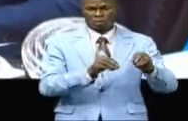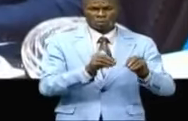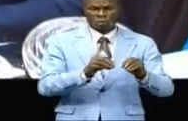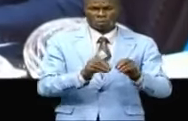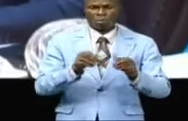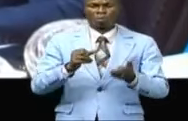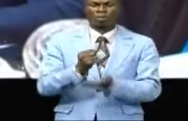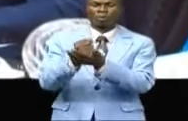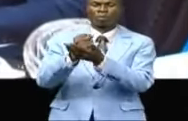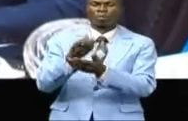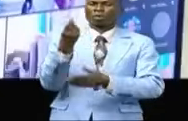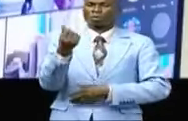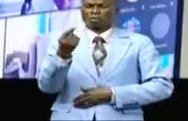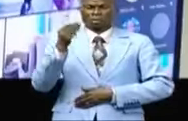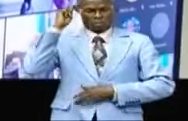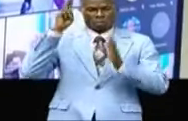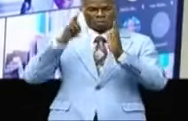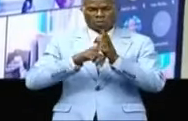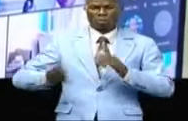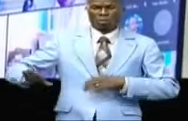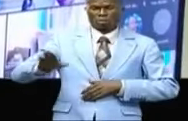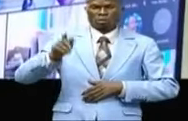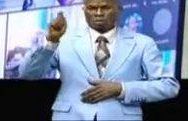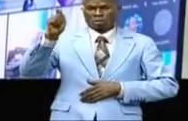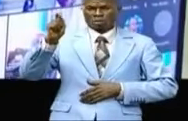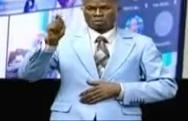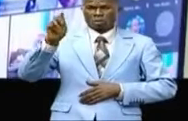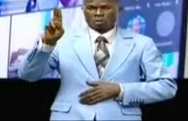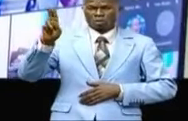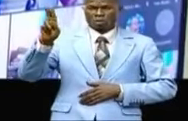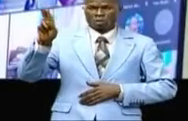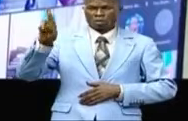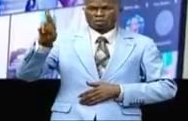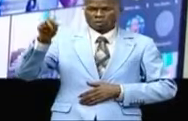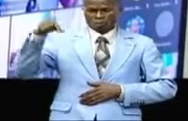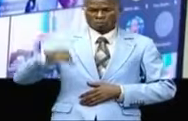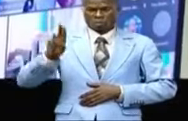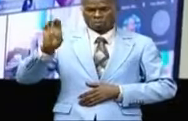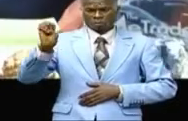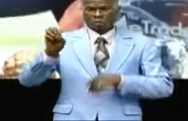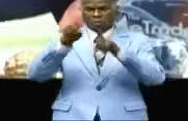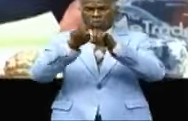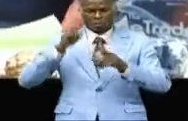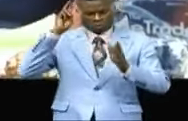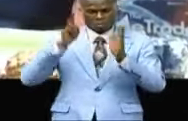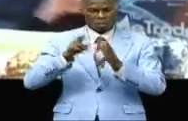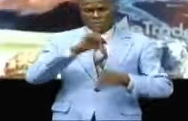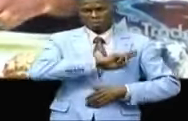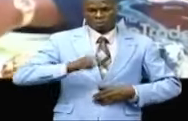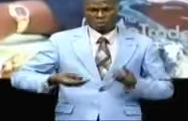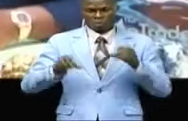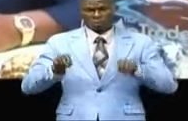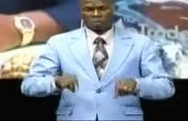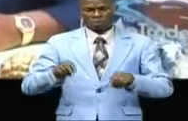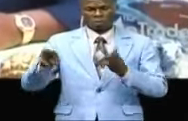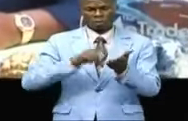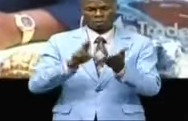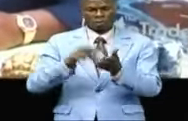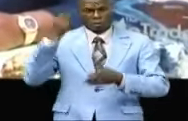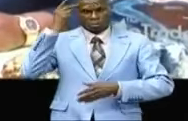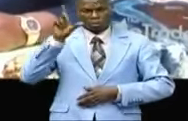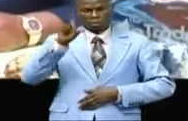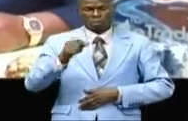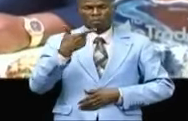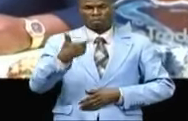l'aide financière entre le gouvernement de la République des Turquies et le gouvernement de la République démocratique du Congo, signé à Kinshasa